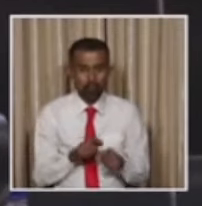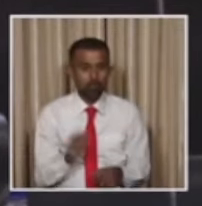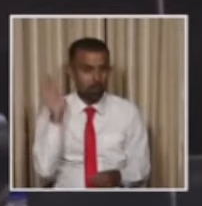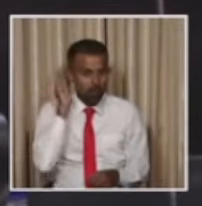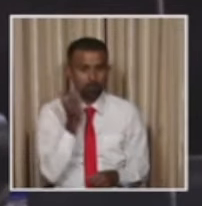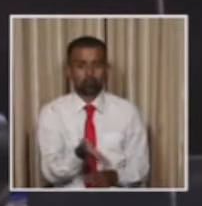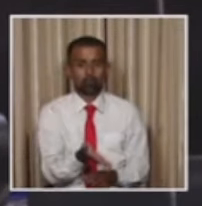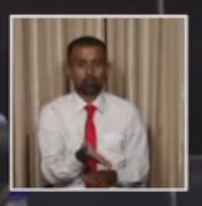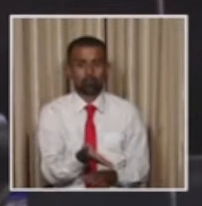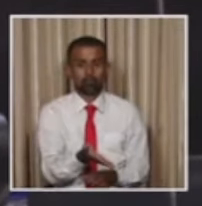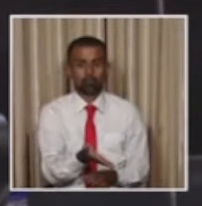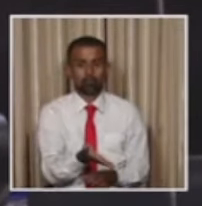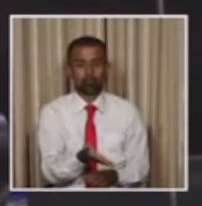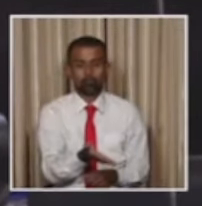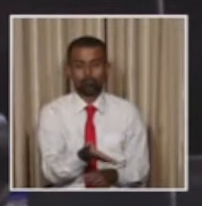අහන්න.